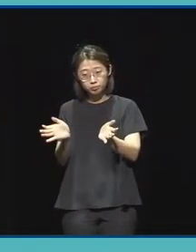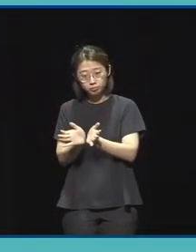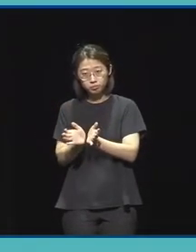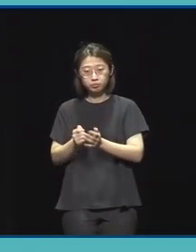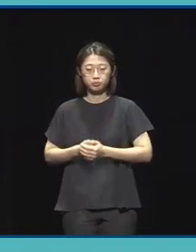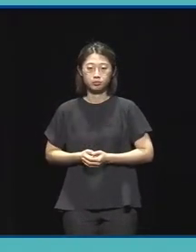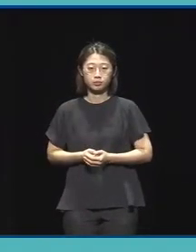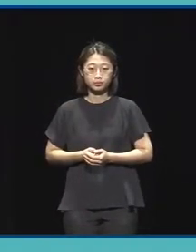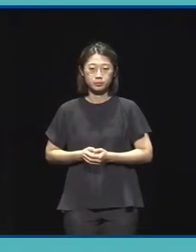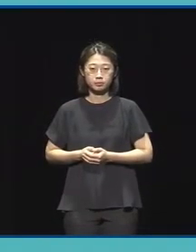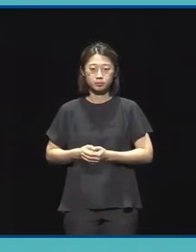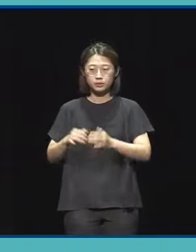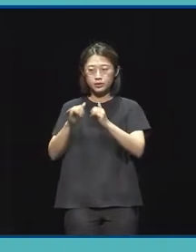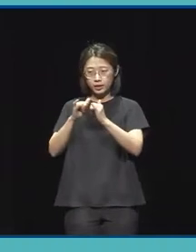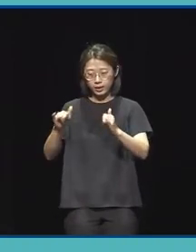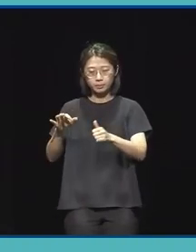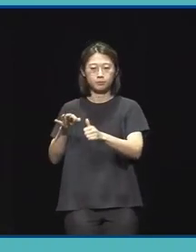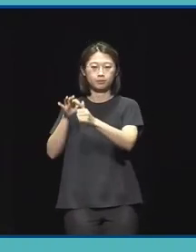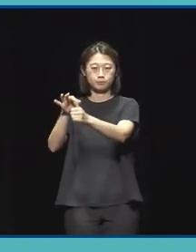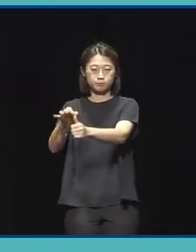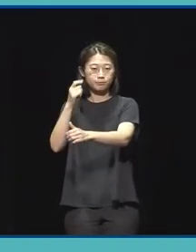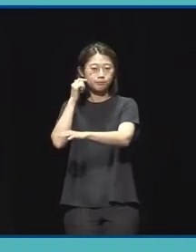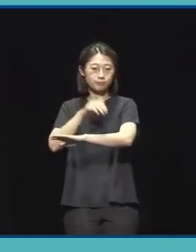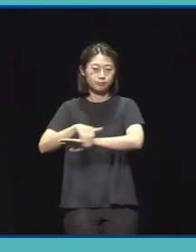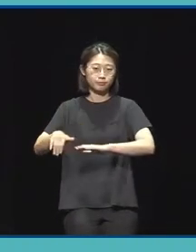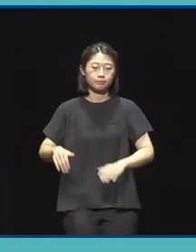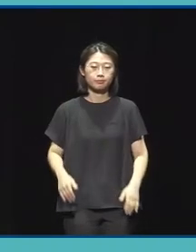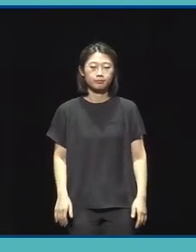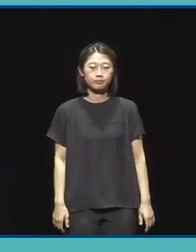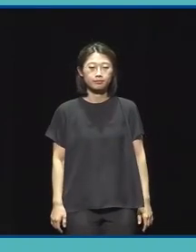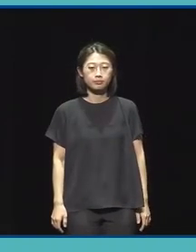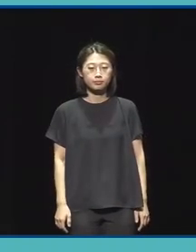매칭하여 연수단원 인건비를 지급하여야 합니다.